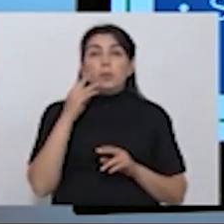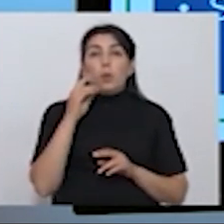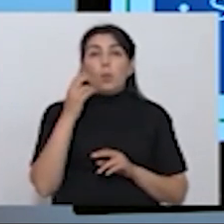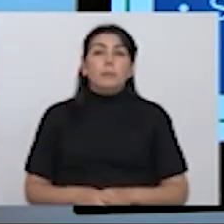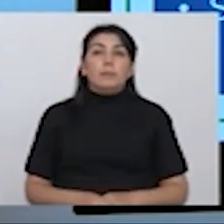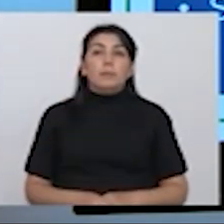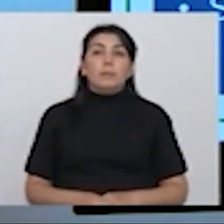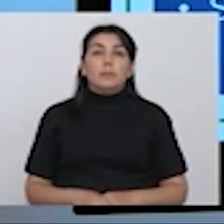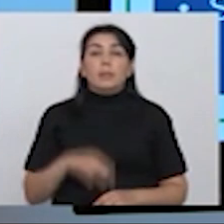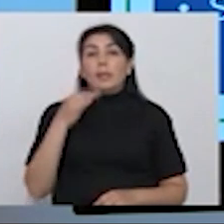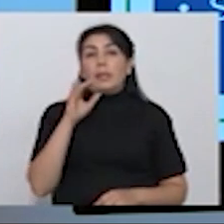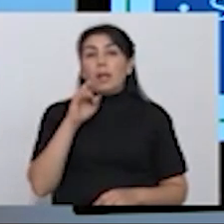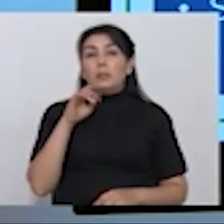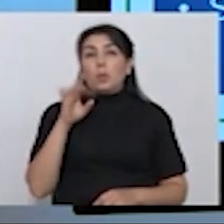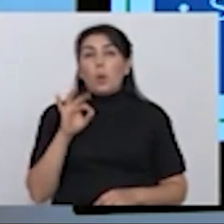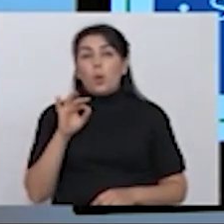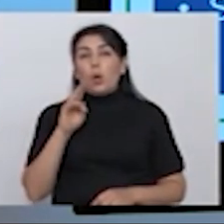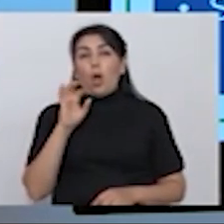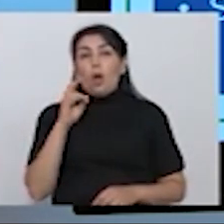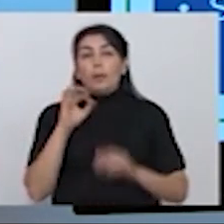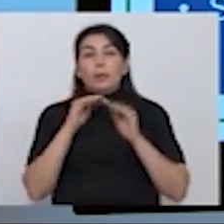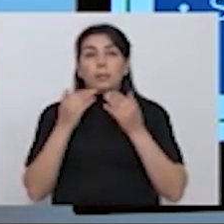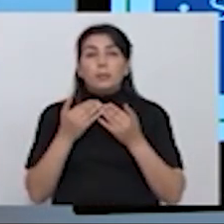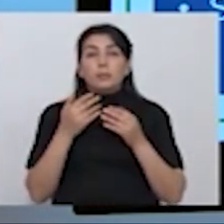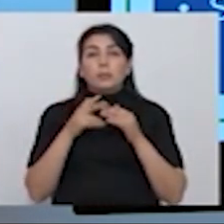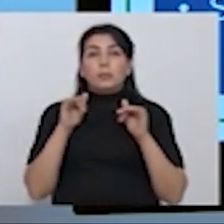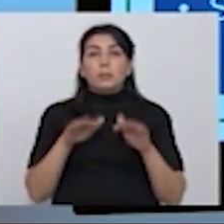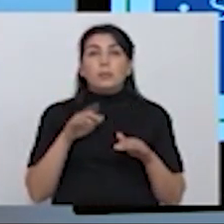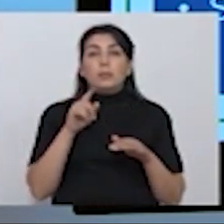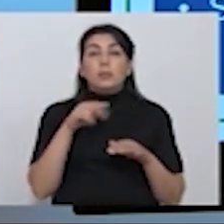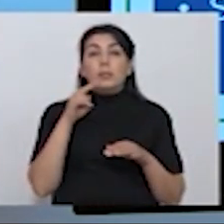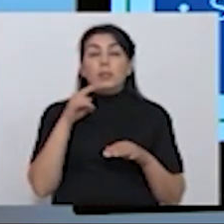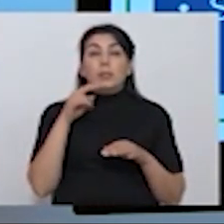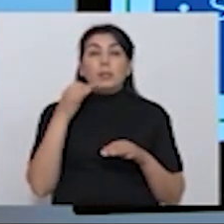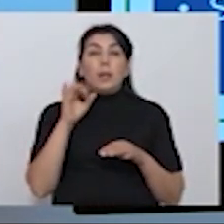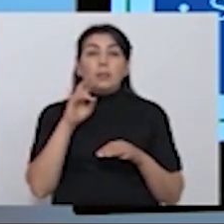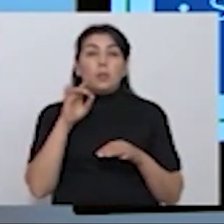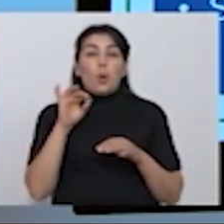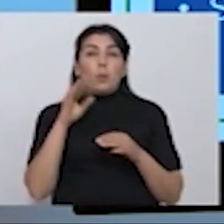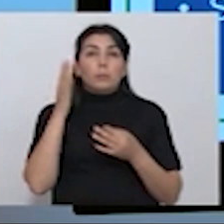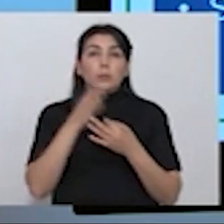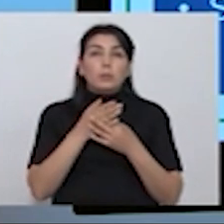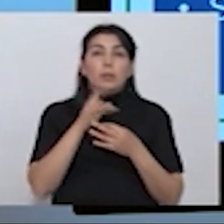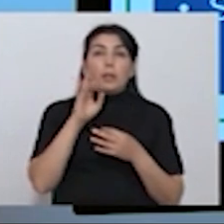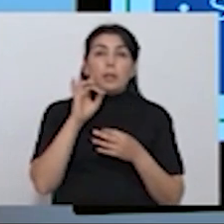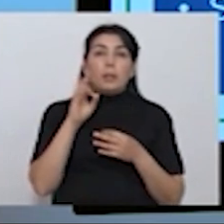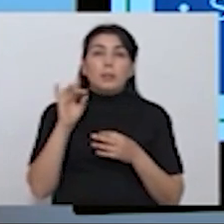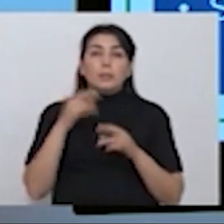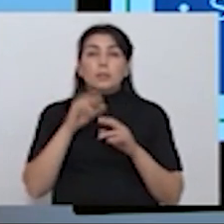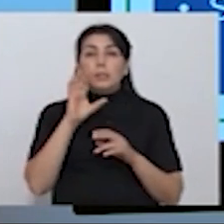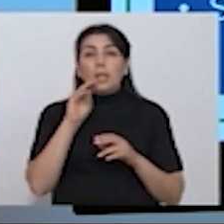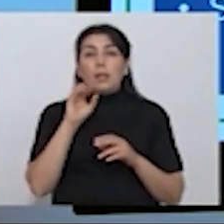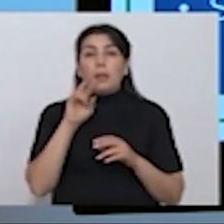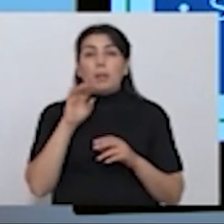yetib borib, yadro qobig'i yadrocha hosil qiladi. Yadroning bo'linishi kariokinez,